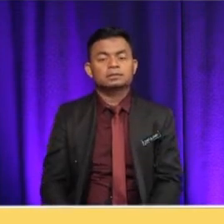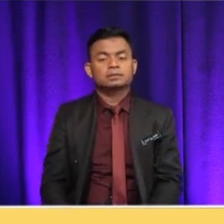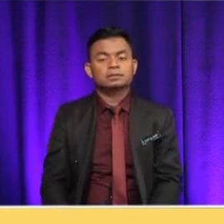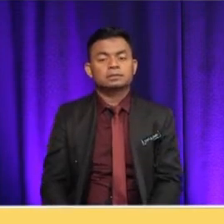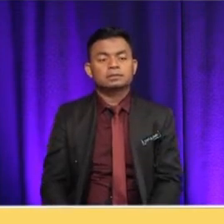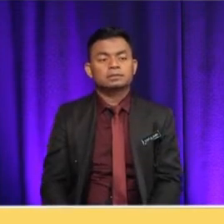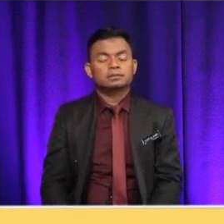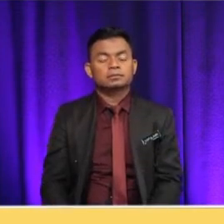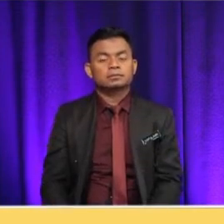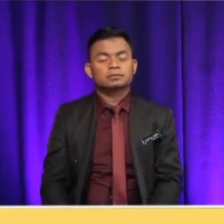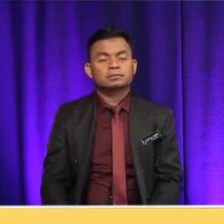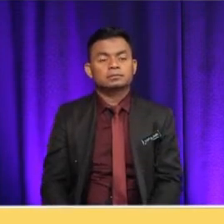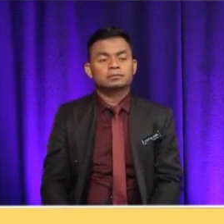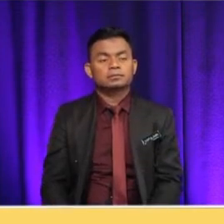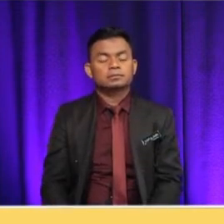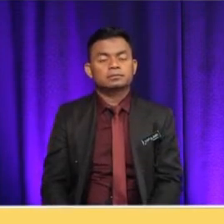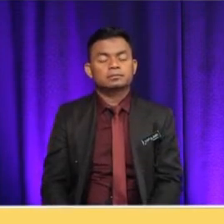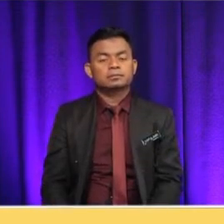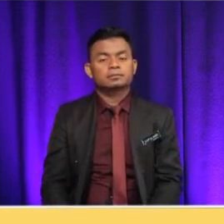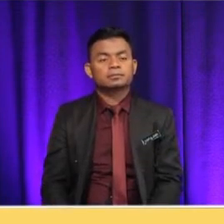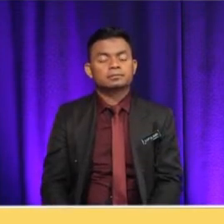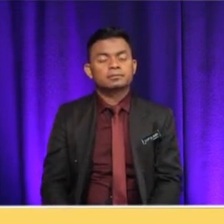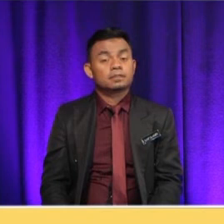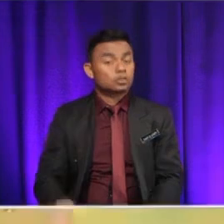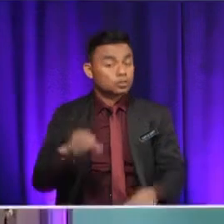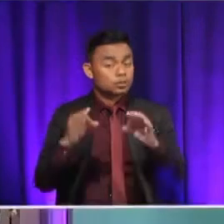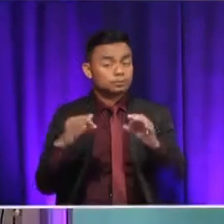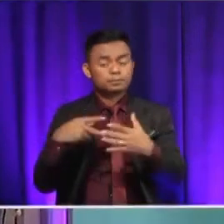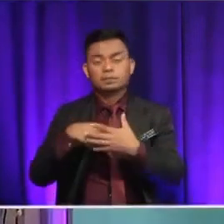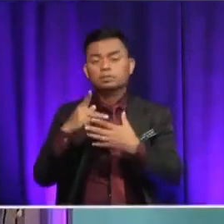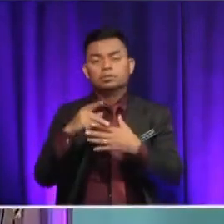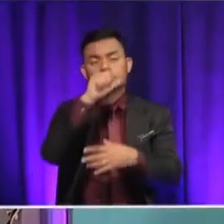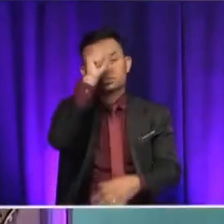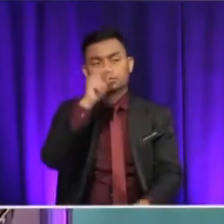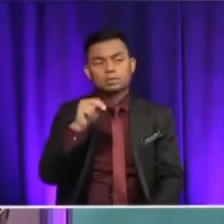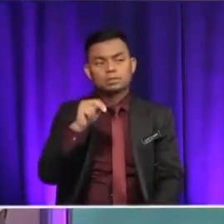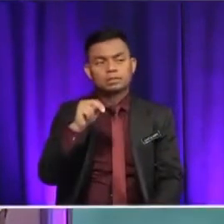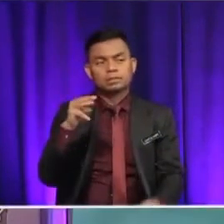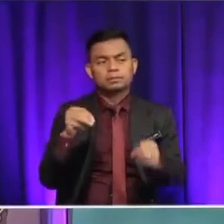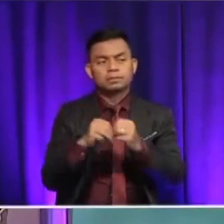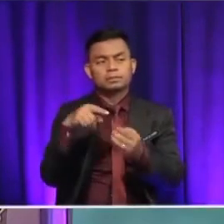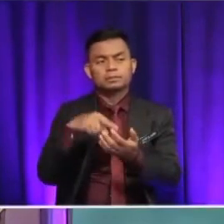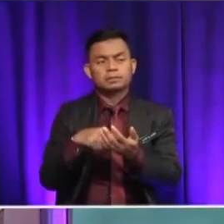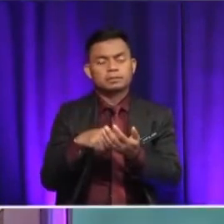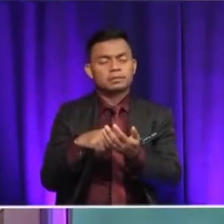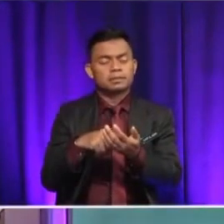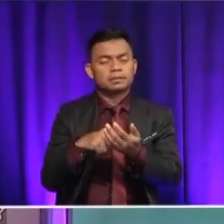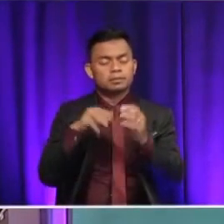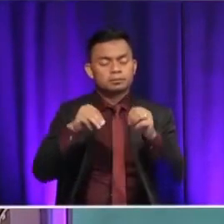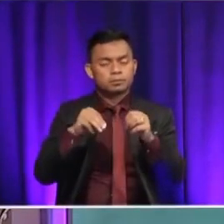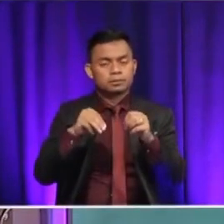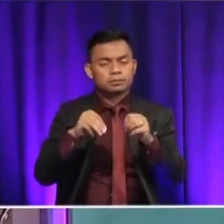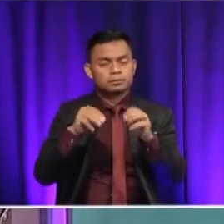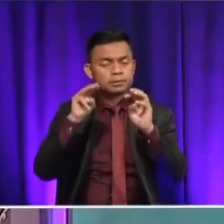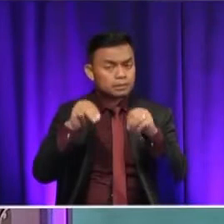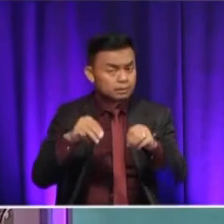Okey, kalau keluar soalan macam ni, murid mesti ingat sebab dia tak ada bekalkan gambar. Ya. Dia tak ada